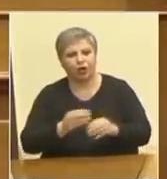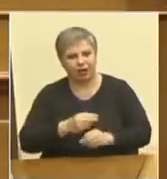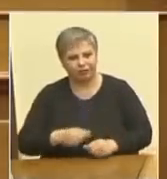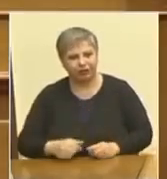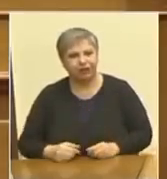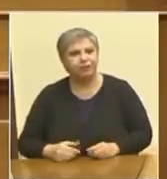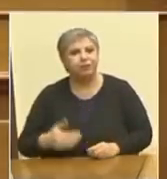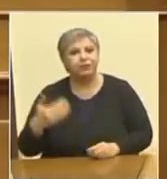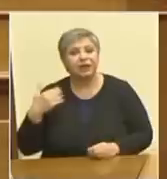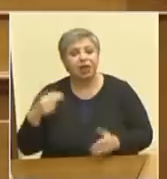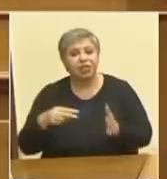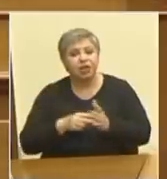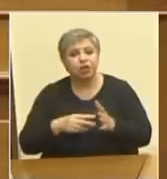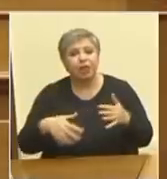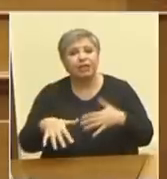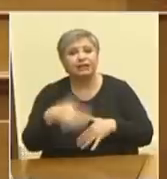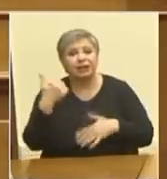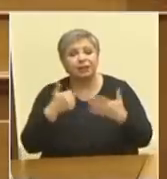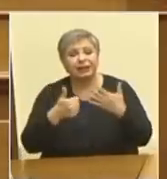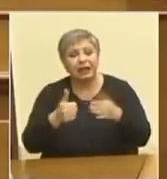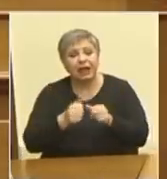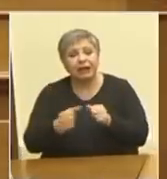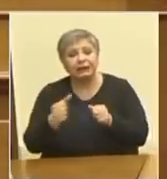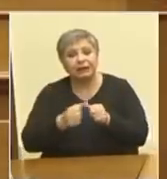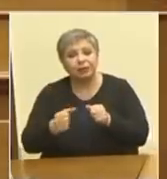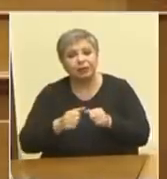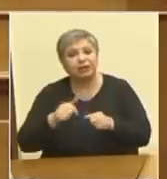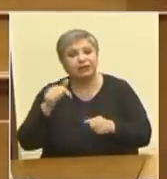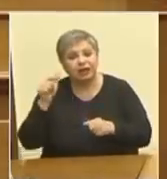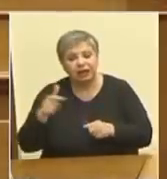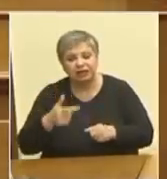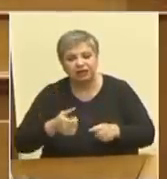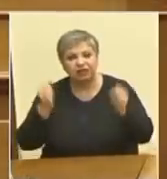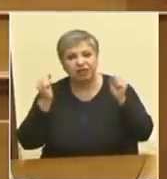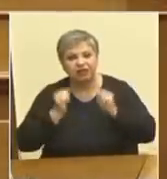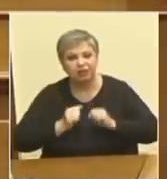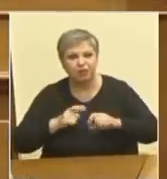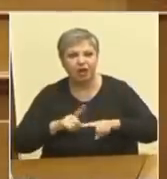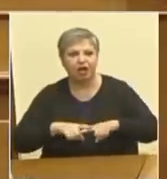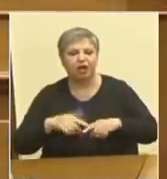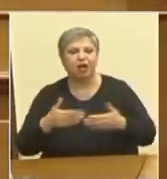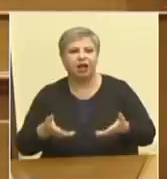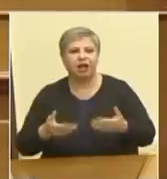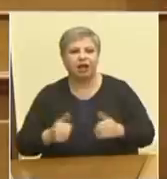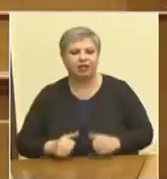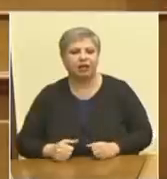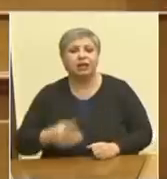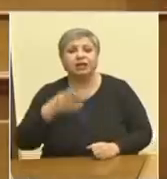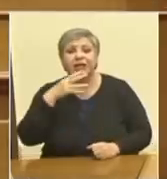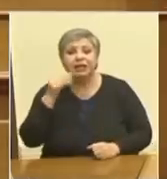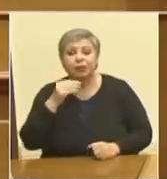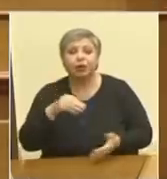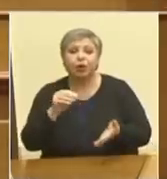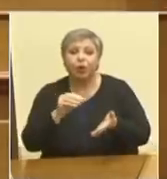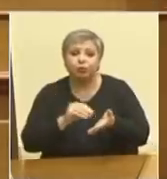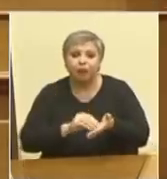του 2015, το πόσο ζημιώσατε τη χώρα και γιατί αναγκαστήκαμε, κύριε Τσίπρα, να πάμε σε τρίτο μνημόνιο.